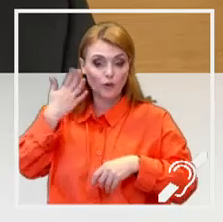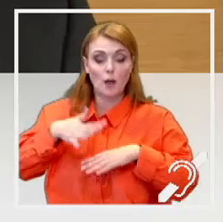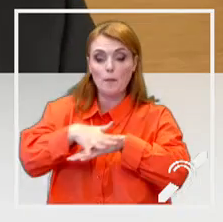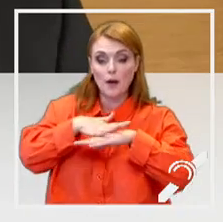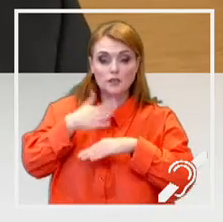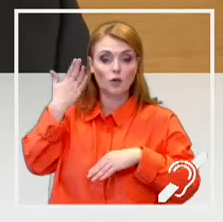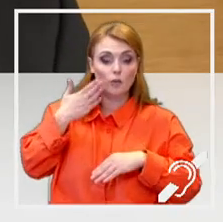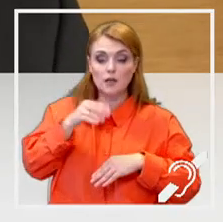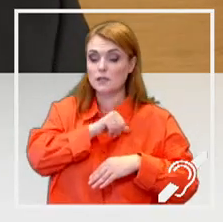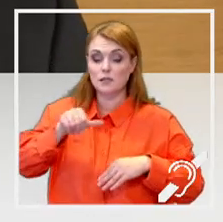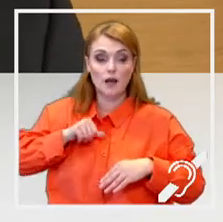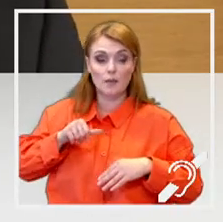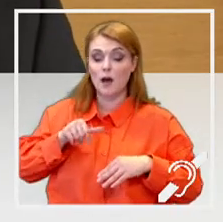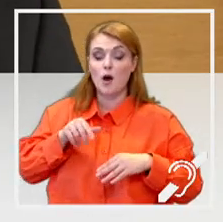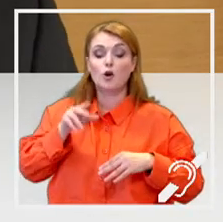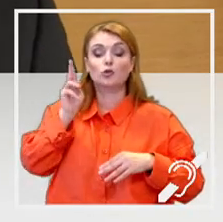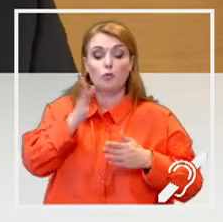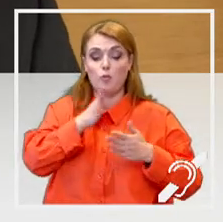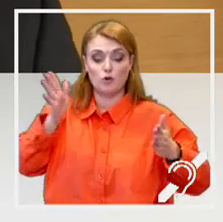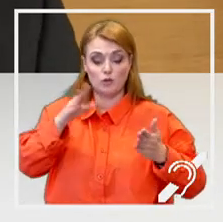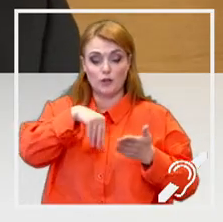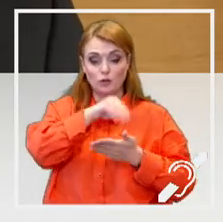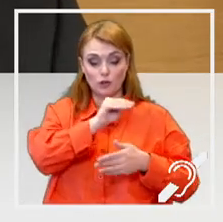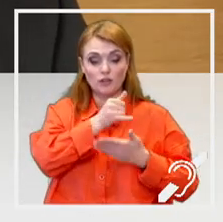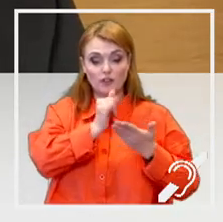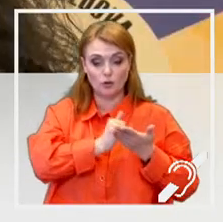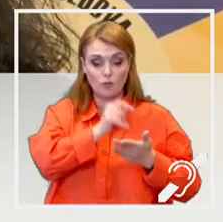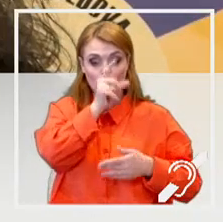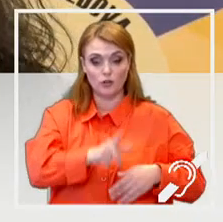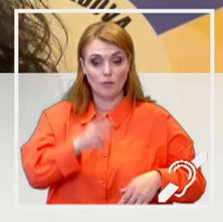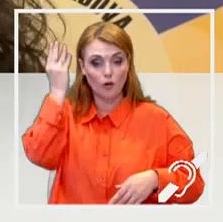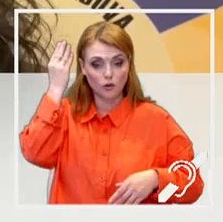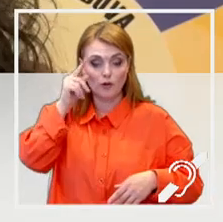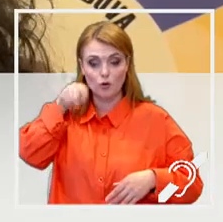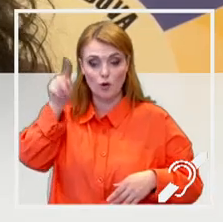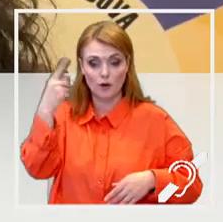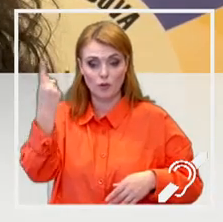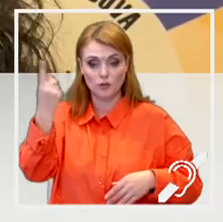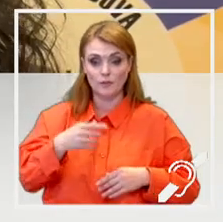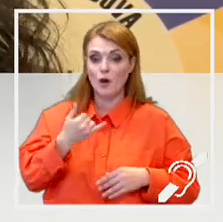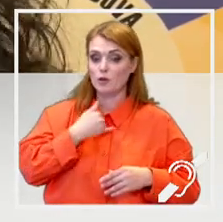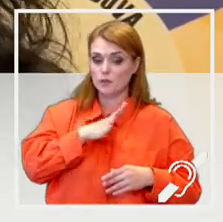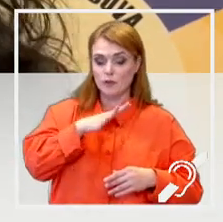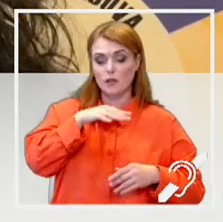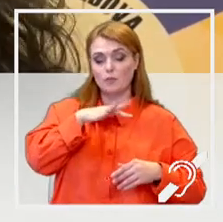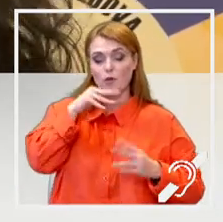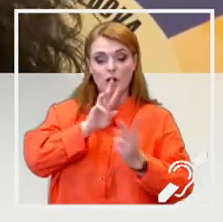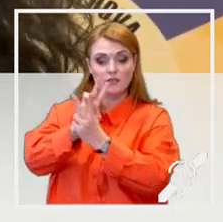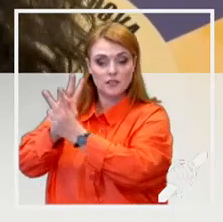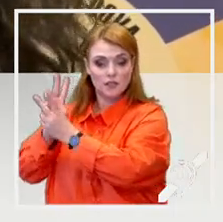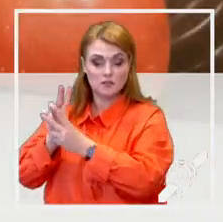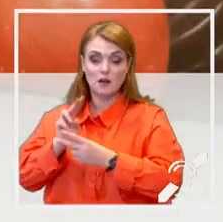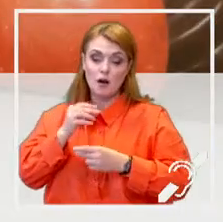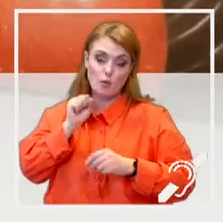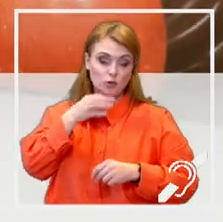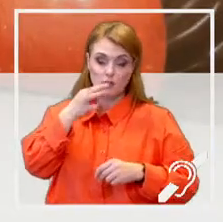rămâne a fi piața numărul 1 de export a vinurilor îmbuteliate. Am avut multe întâlniri, zicem, de